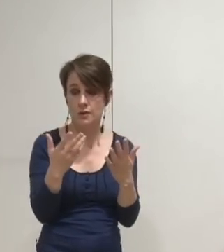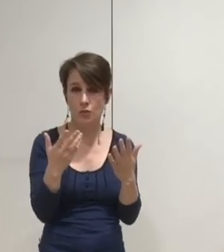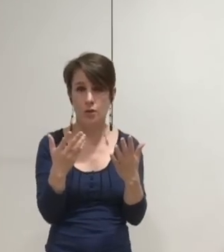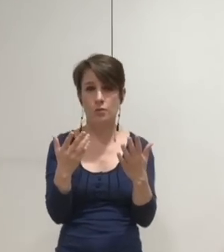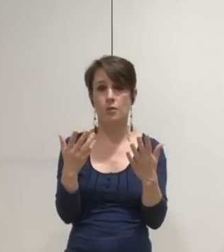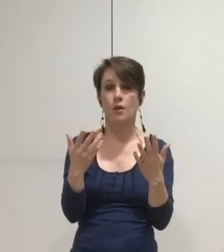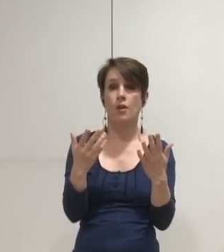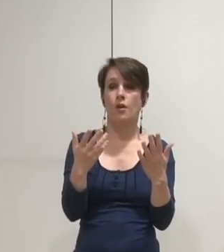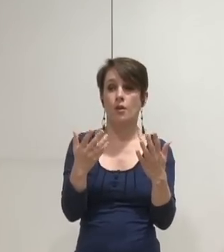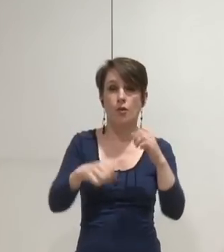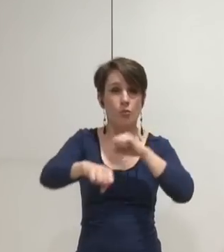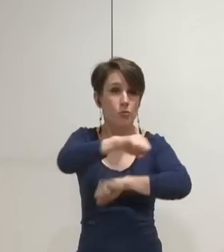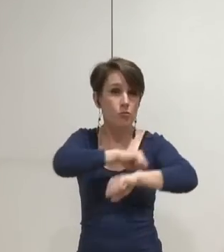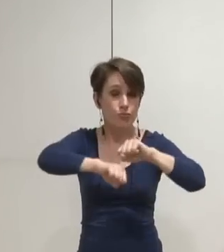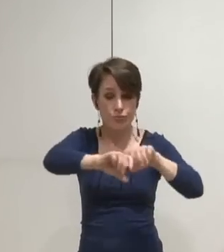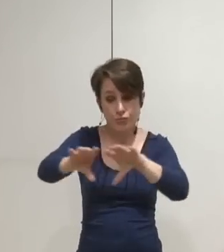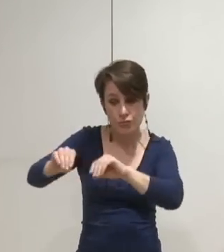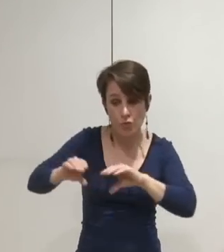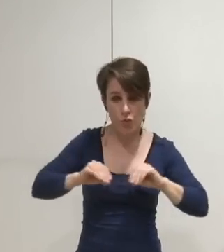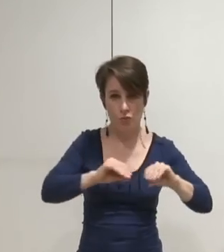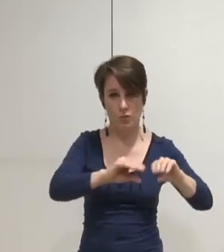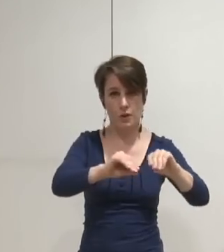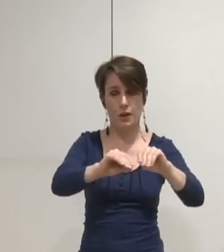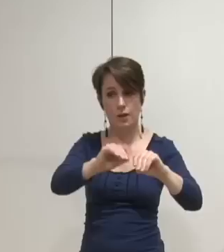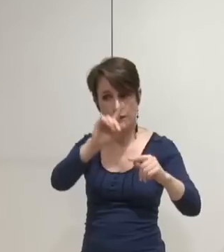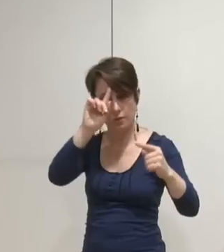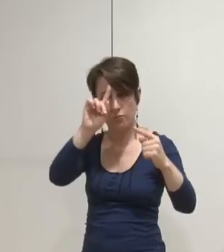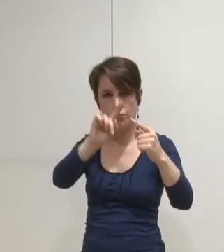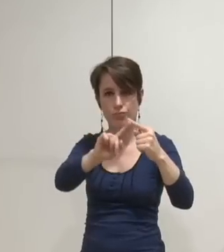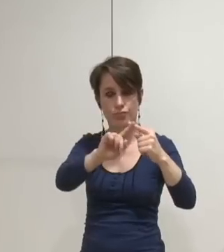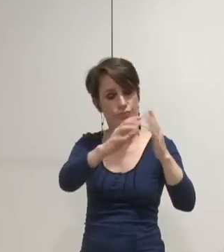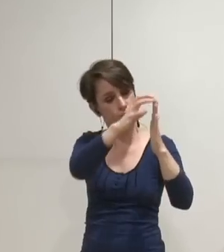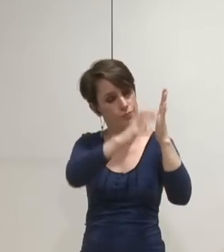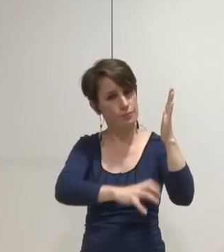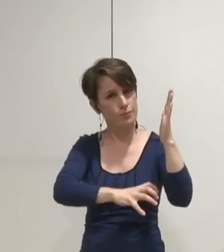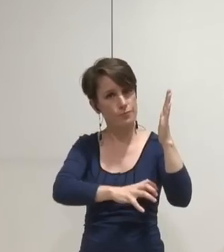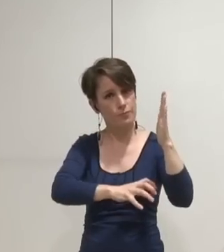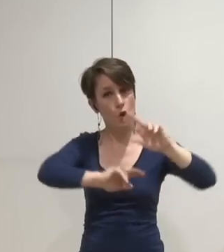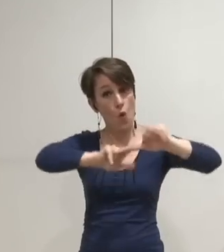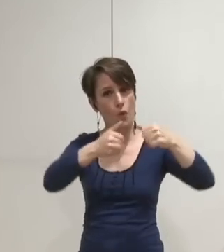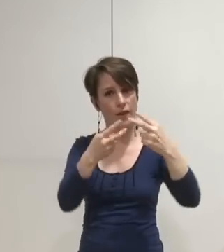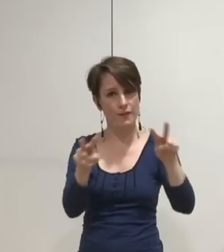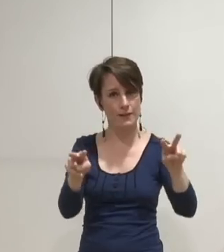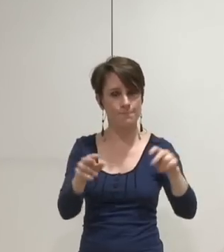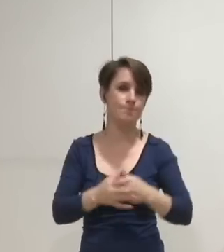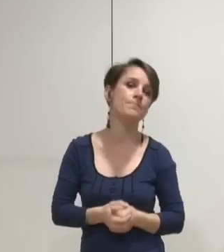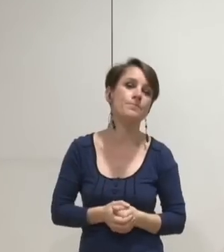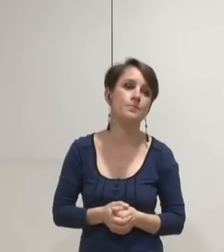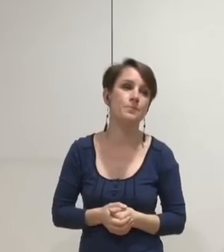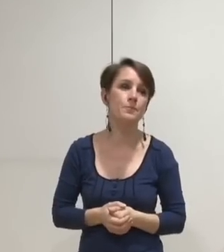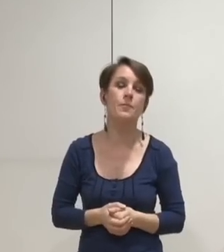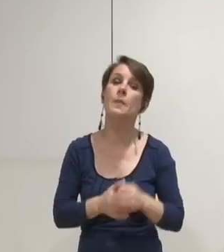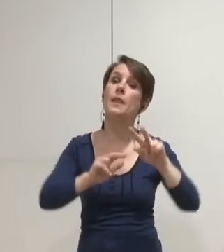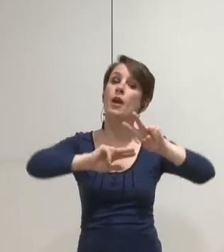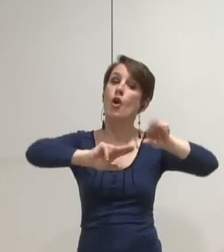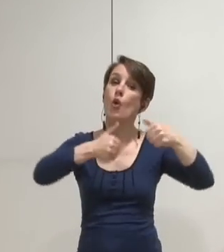aux acteurs de terrain de mettre en œuvre leurs actions conformément aux orientations globales du contrat de ville ce